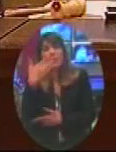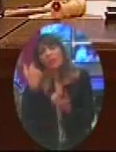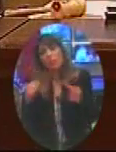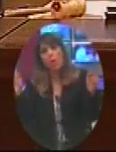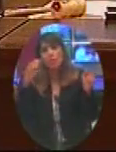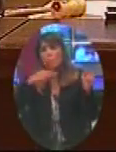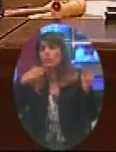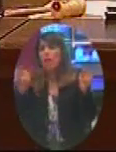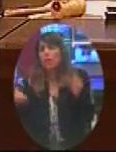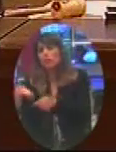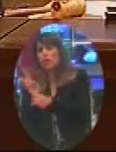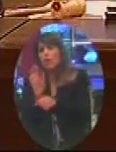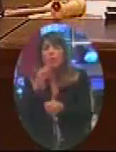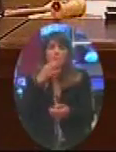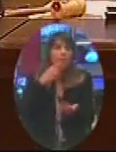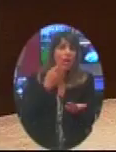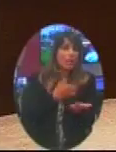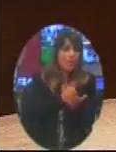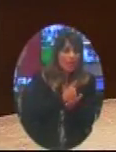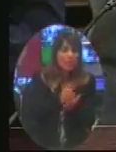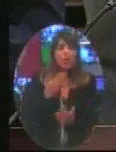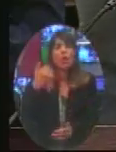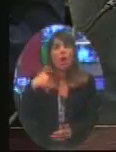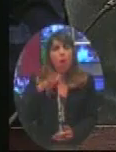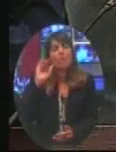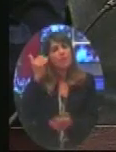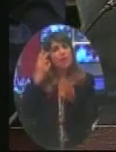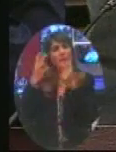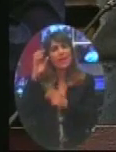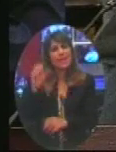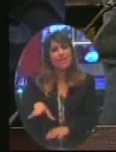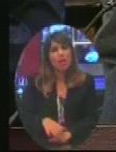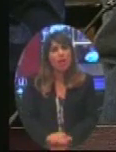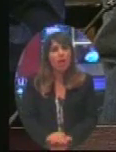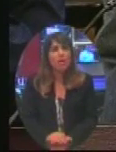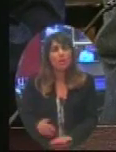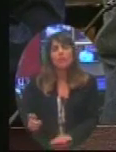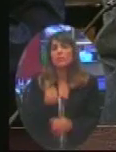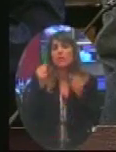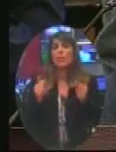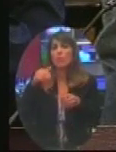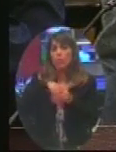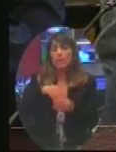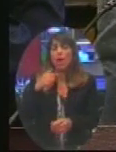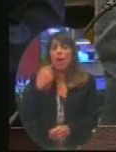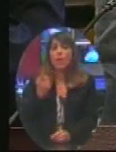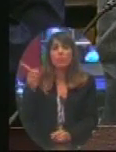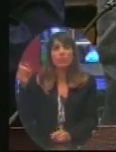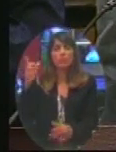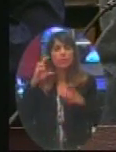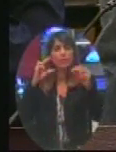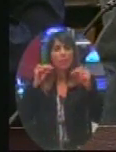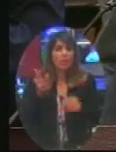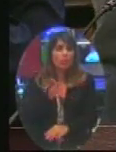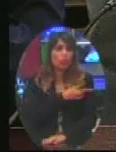להגיד לכם שהרוב זבל? כן, הרוב זבל. מה אמור שר הביטחון פנים שהוא מדבר עם המשטרה